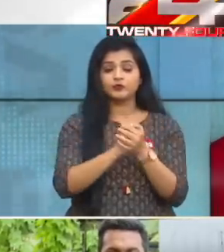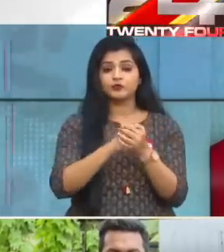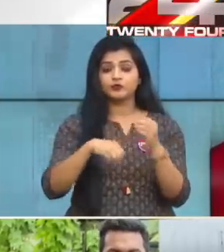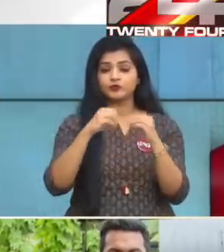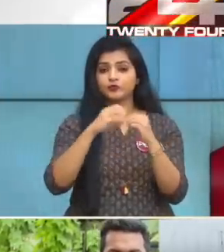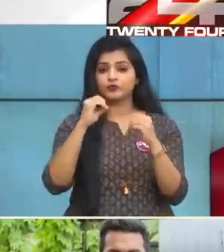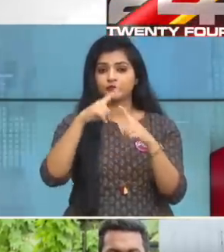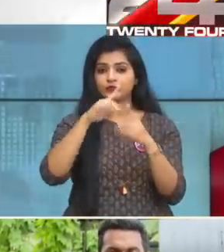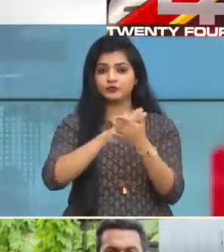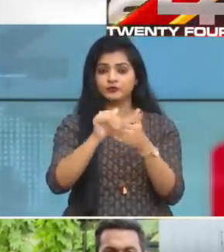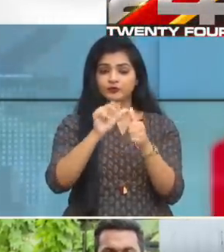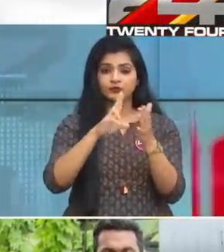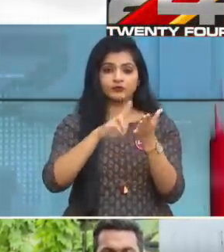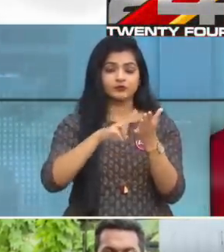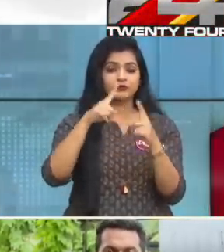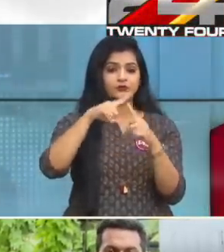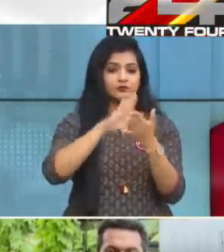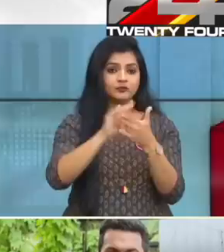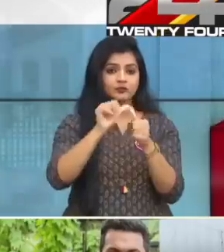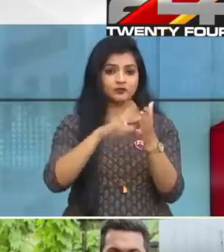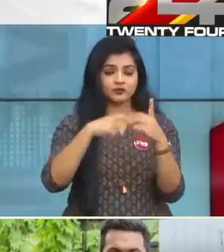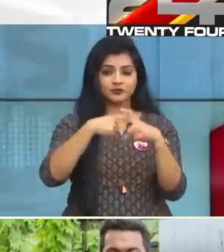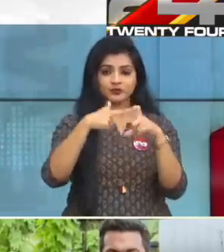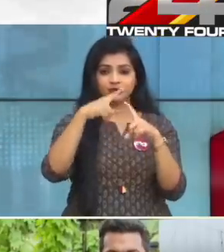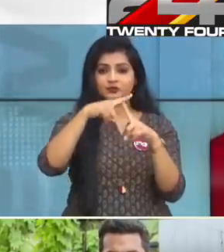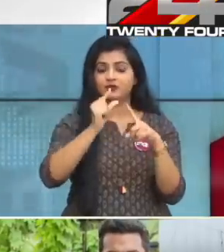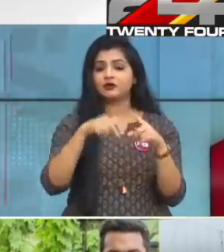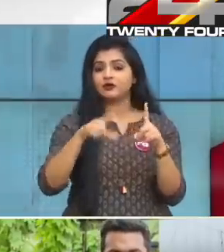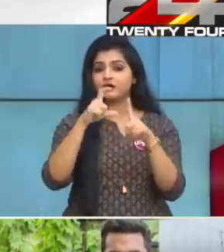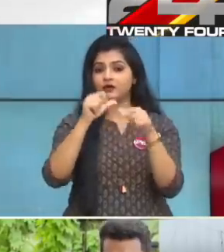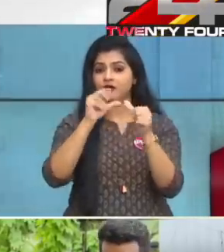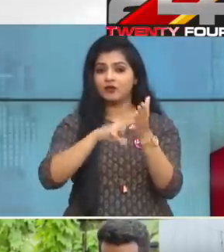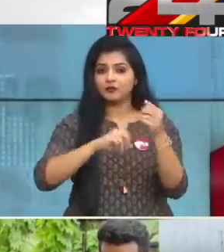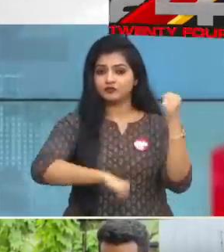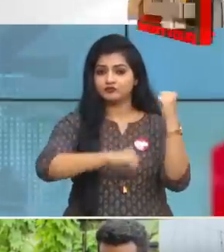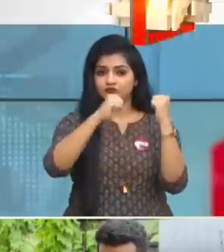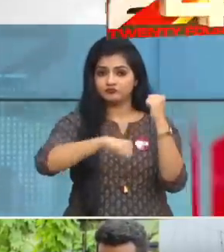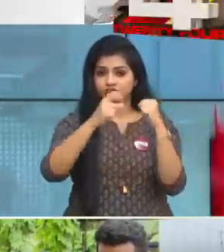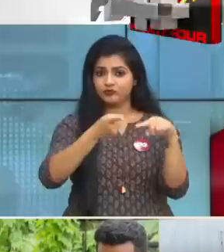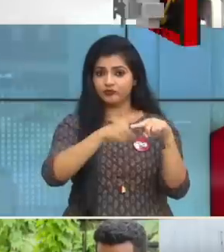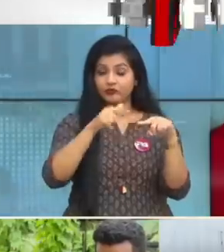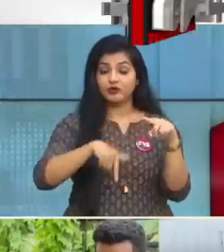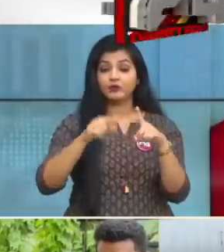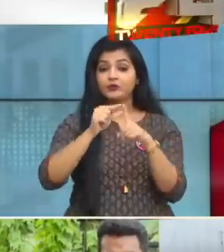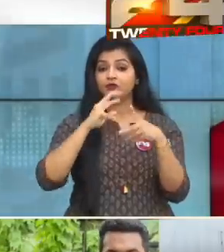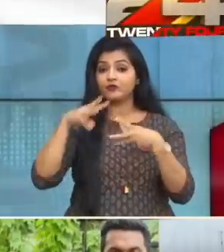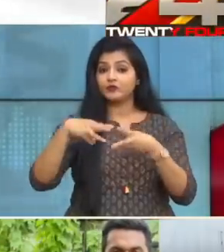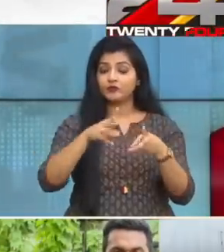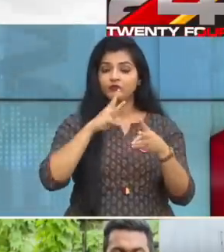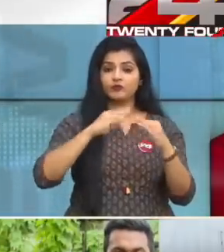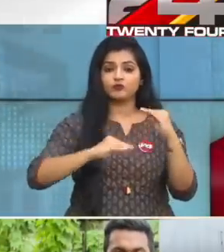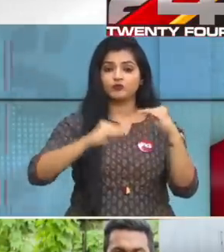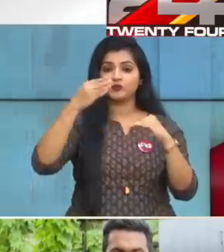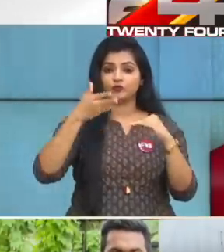കൂടുതൽ ഷട്ടറുകൾ തുറന്ന് കൂടുതൽ വെള്ളം പുറത്തേക്ക് ഒഴുക്കാൻ തുടങ്ങിയതുമെല്ലാം ഈ പെരിയാറിലെ വെള്ളം ഉയരാൻ കാരണമായിട്ടുണ്ട്. നിലവിൽ എന്തായാലും